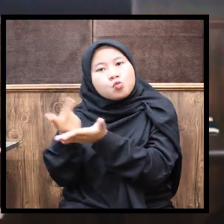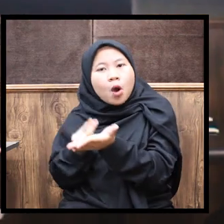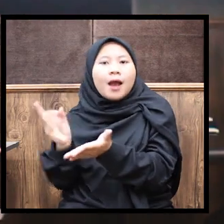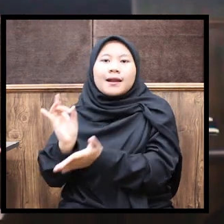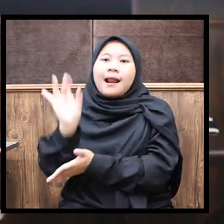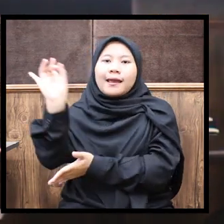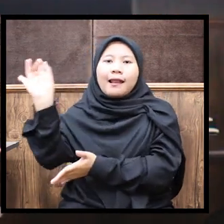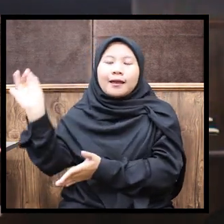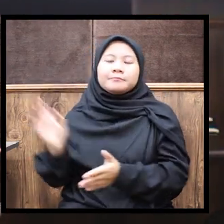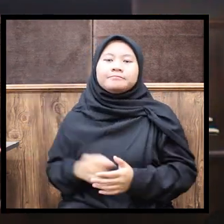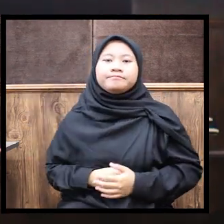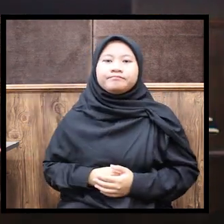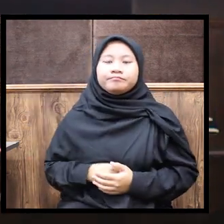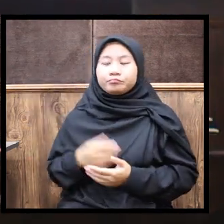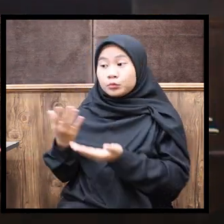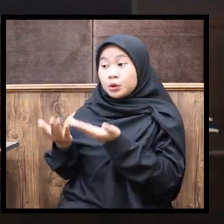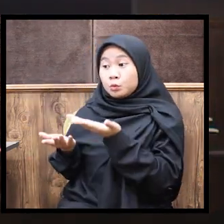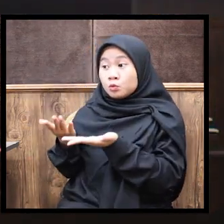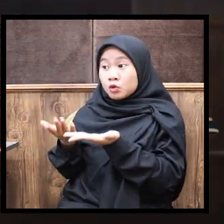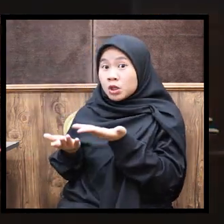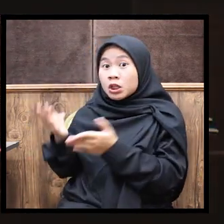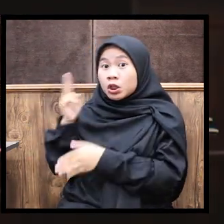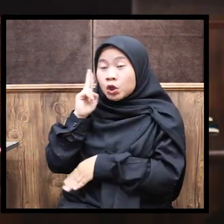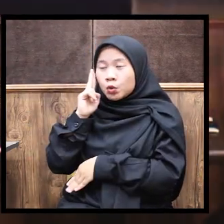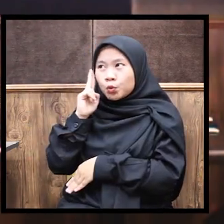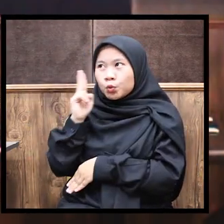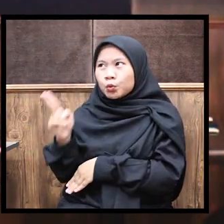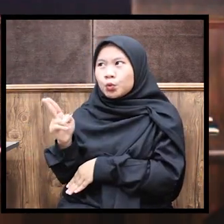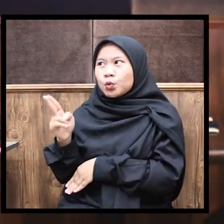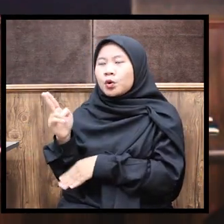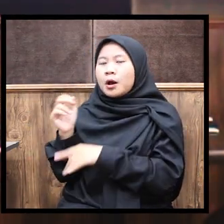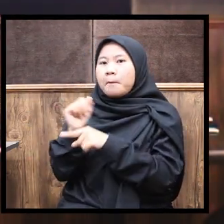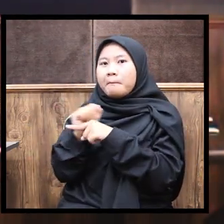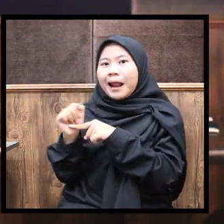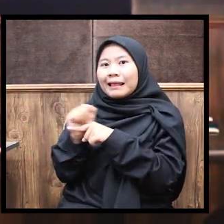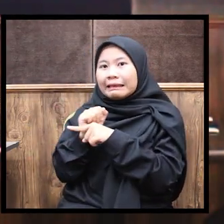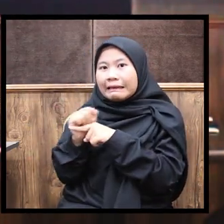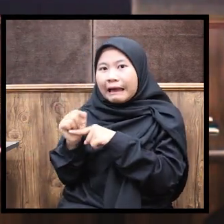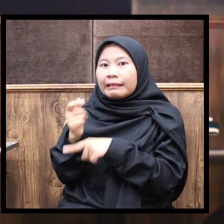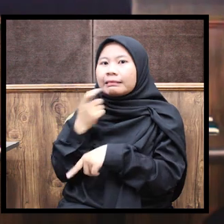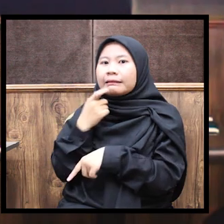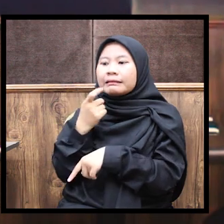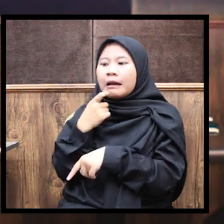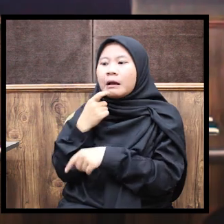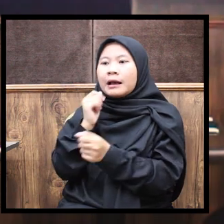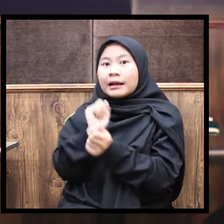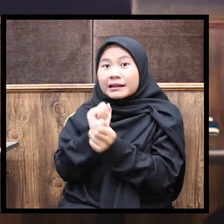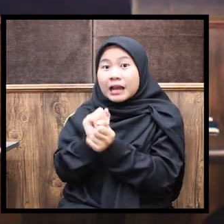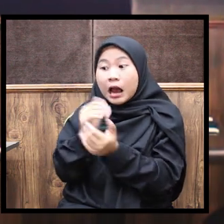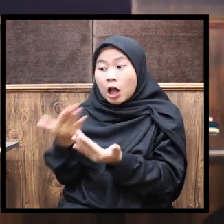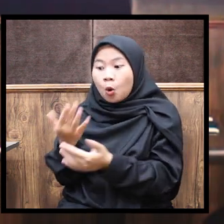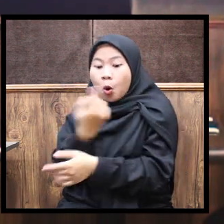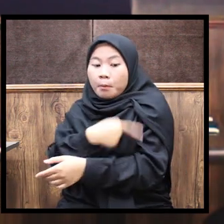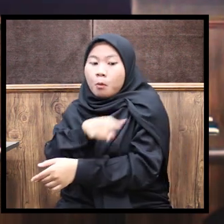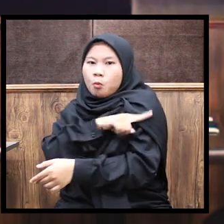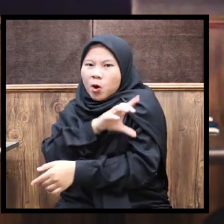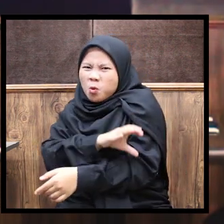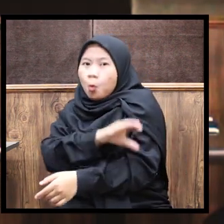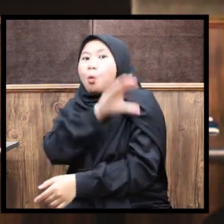itu untuk apa namanya pelatihan tentang ketenagakerjaan atau skill